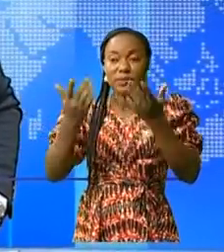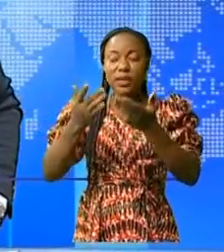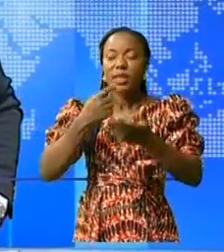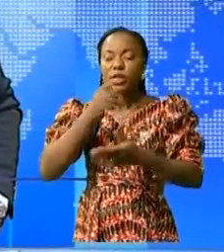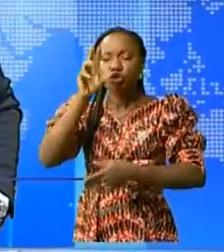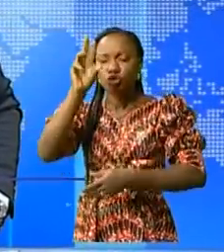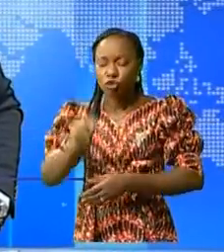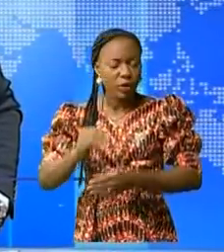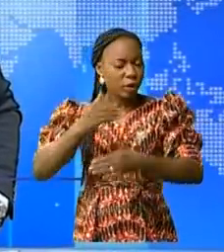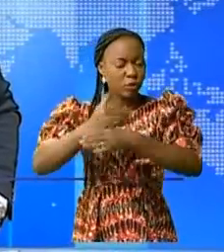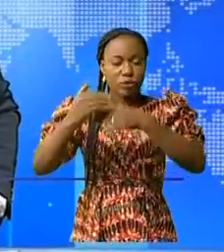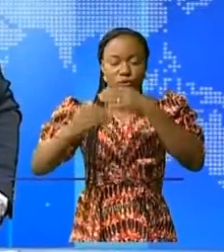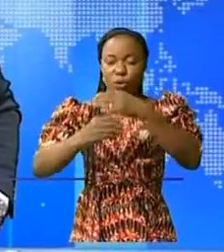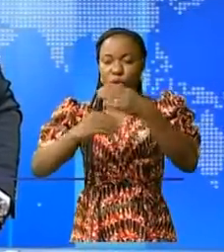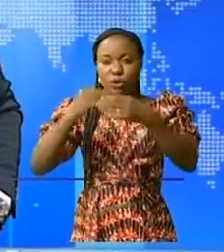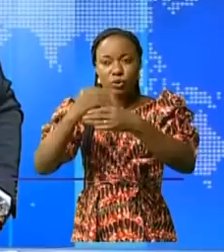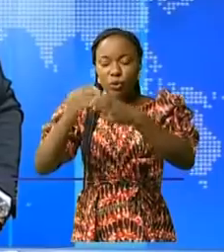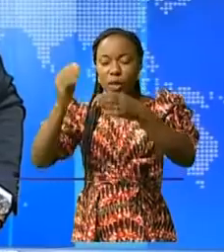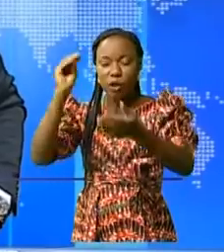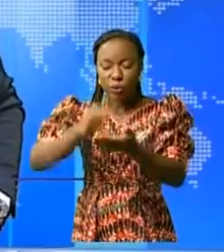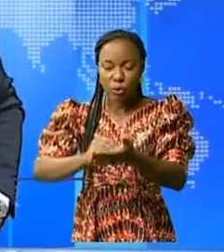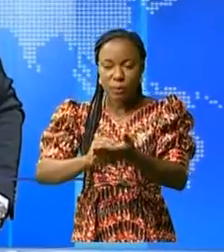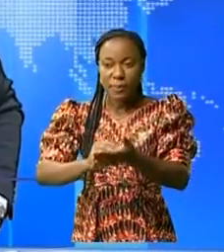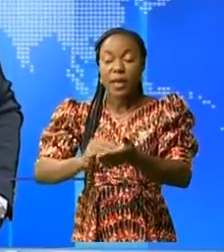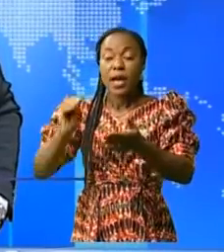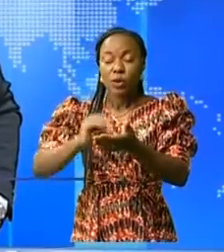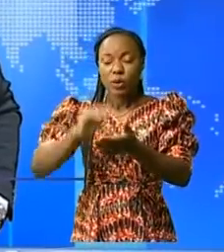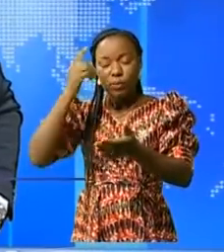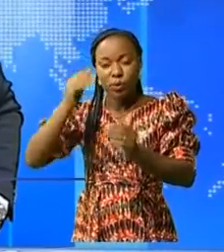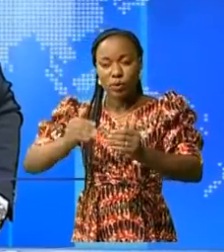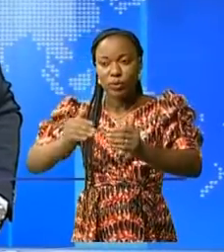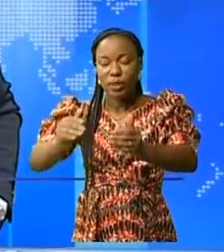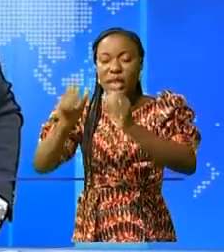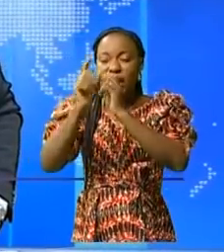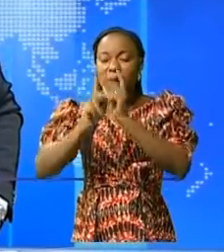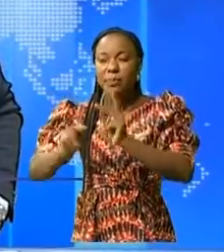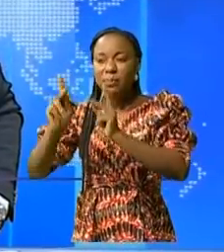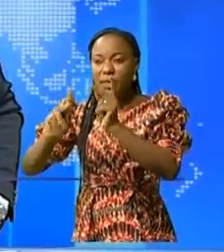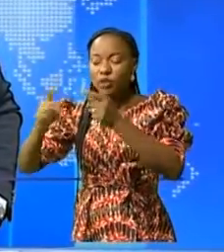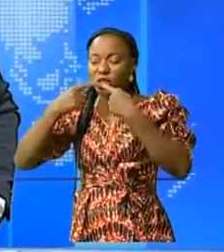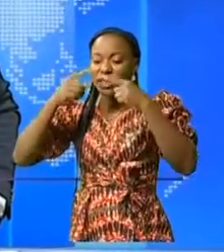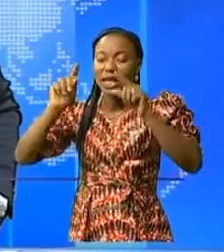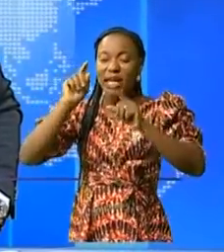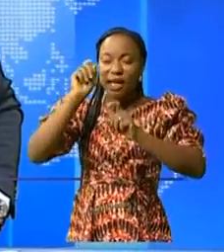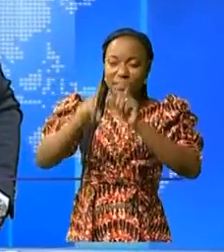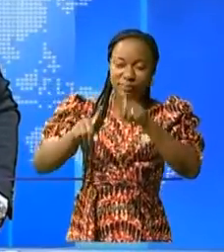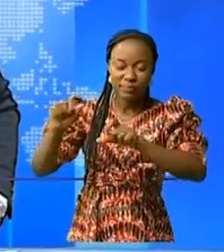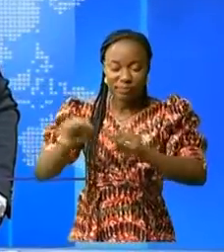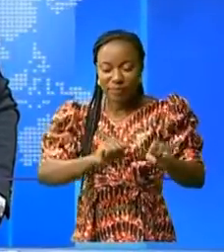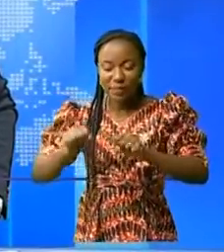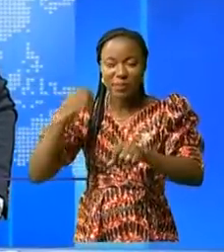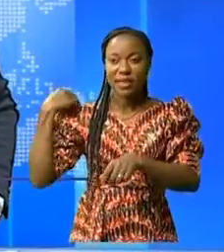toute tentative de construction et l'actualité c'est aussi la publication des résultats des épreuves des examens d'état